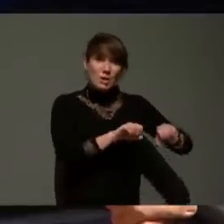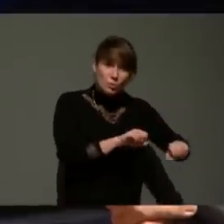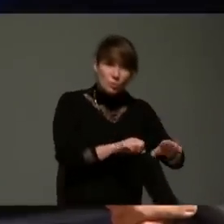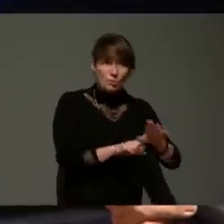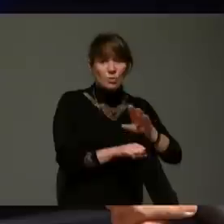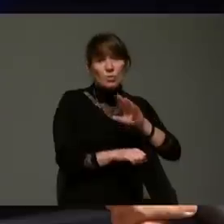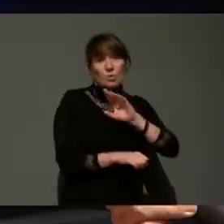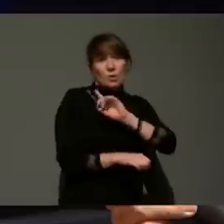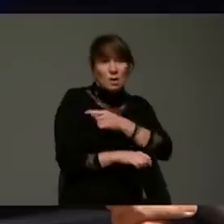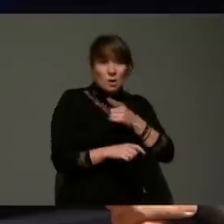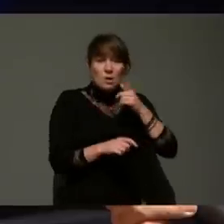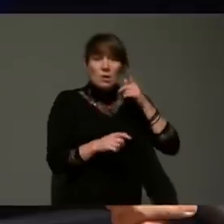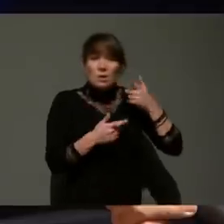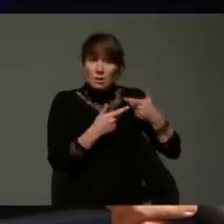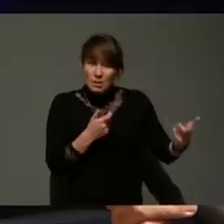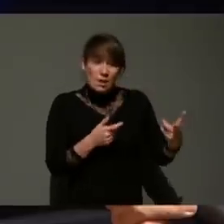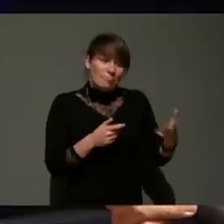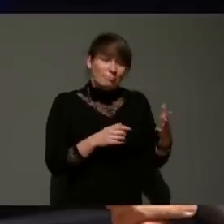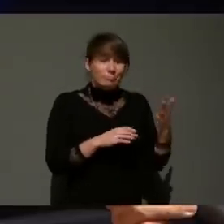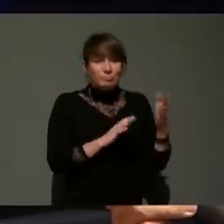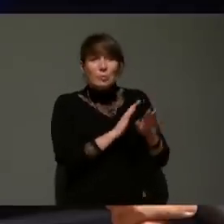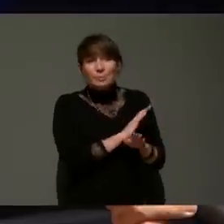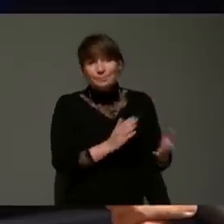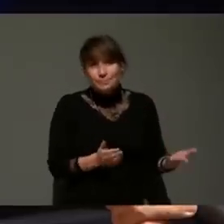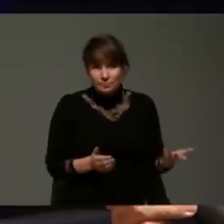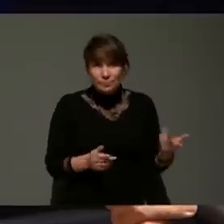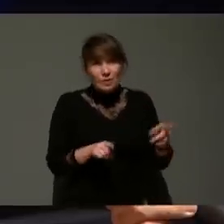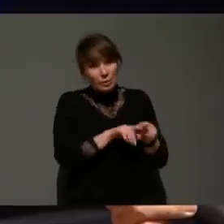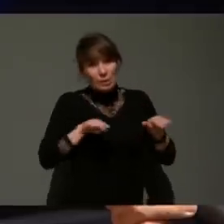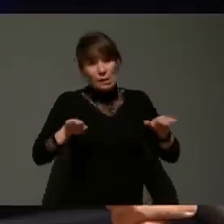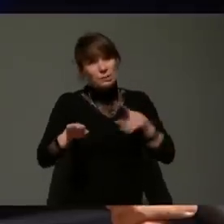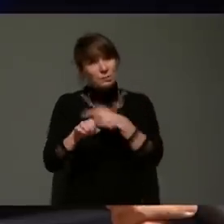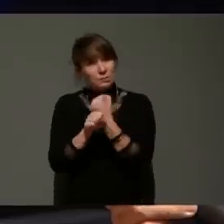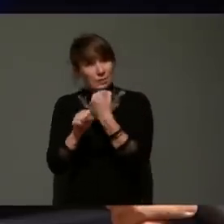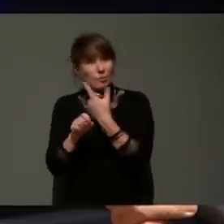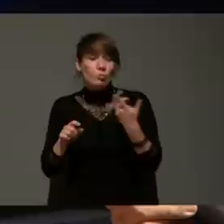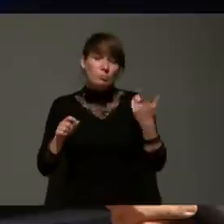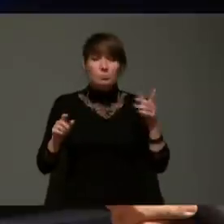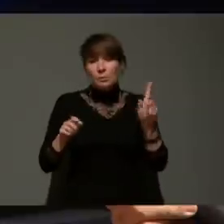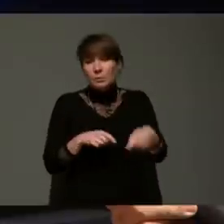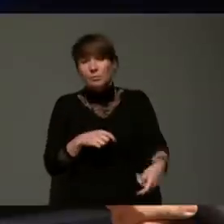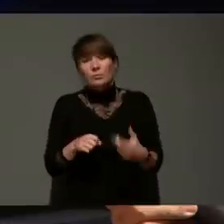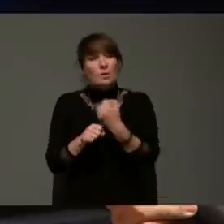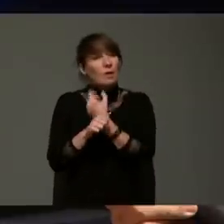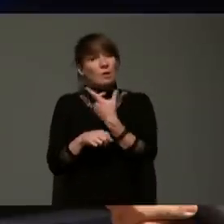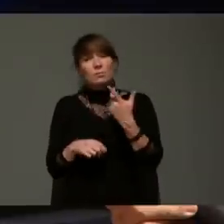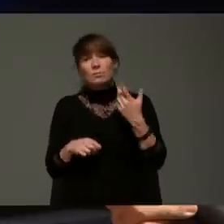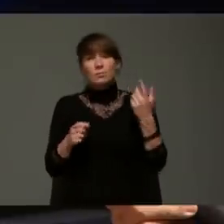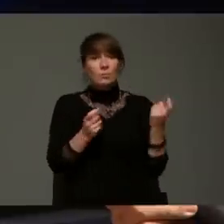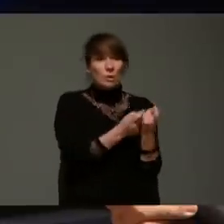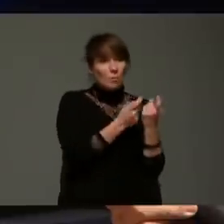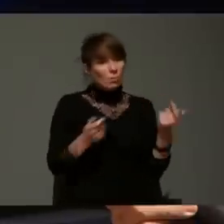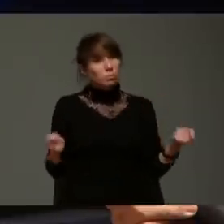favorable. Après, forcément, la charge de travail, elle était aussi adaptée à mon activité professionnelle. Enfin, la charge de travail en termes